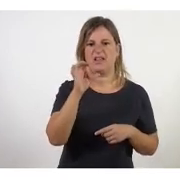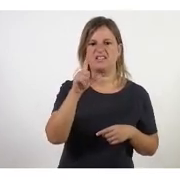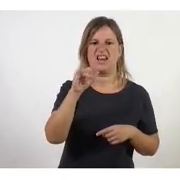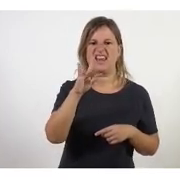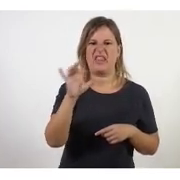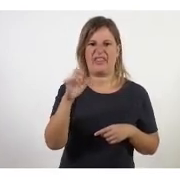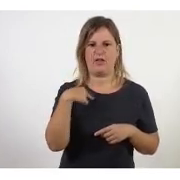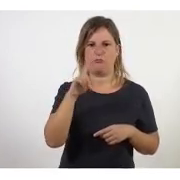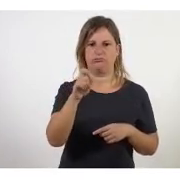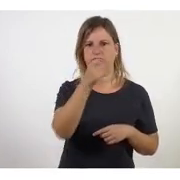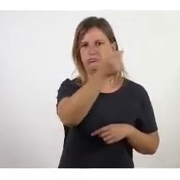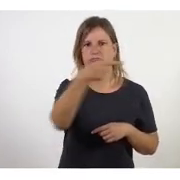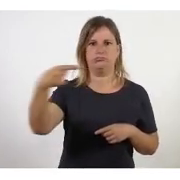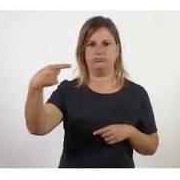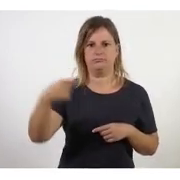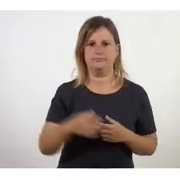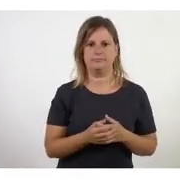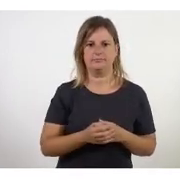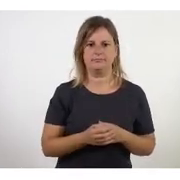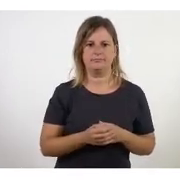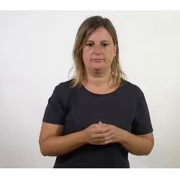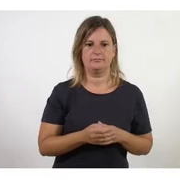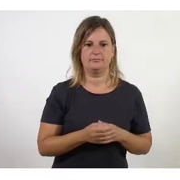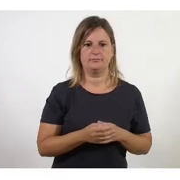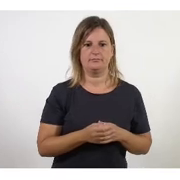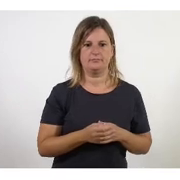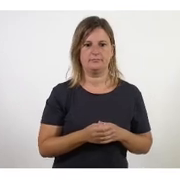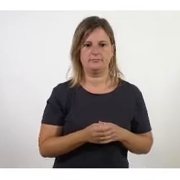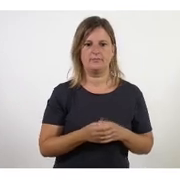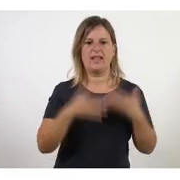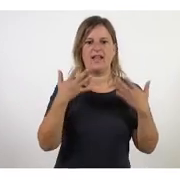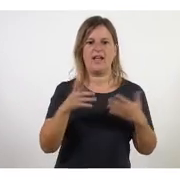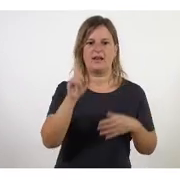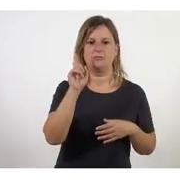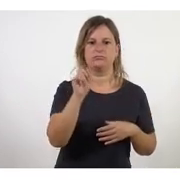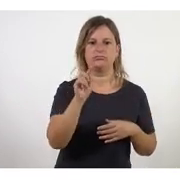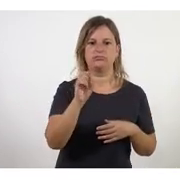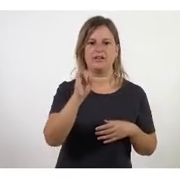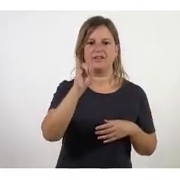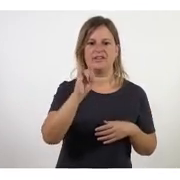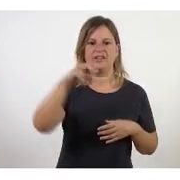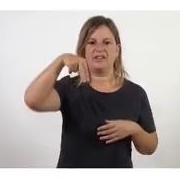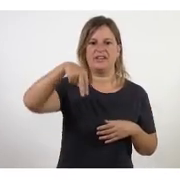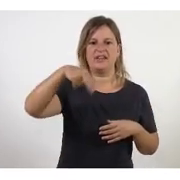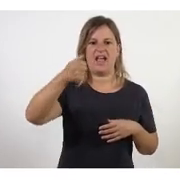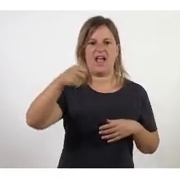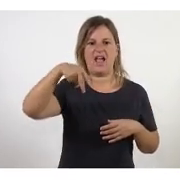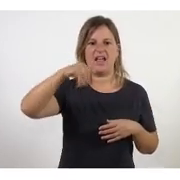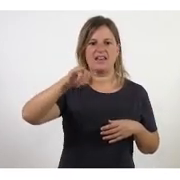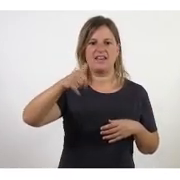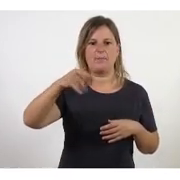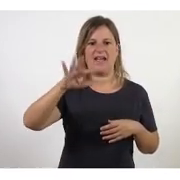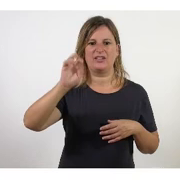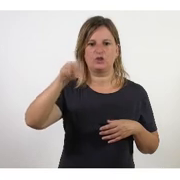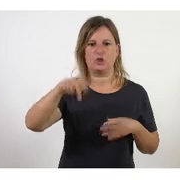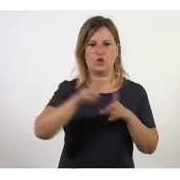en aquesta pantalla In Animation, que és el que estic fent ara, just a sobre d'on estic seleccionant. Veieu que sempre és el mateix. Selecciono,